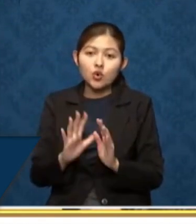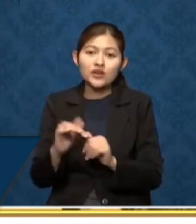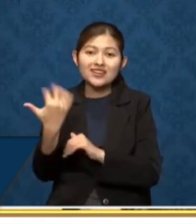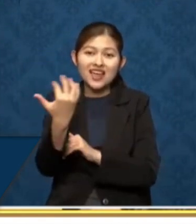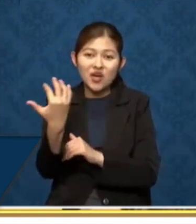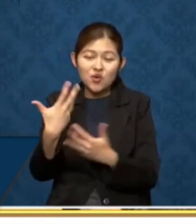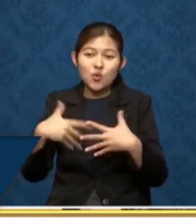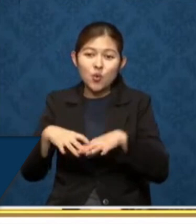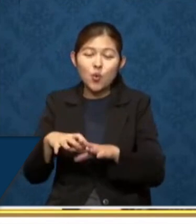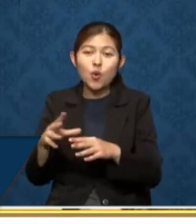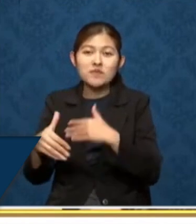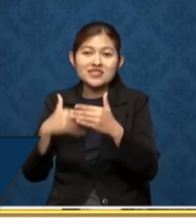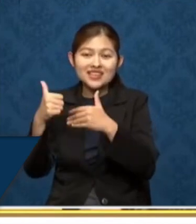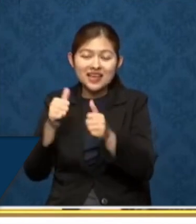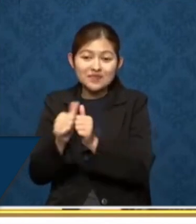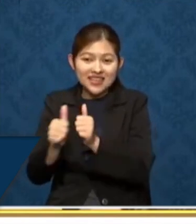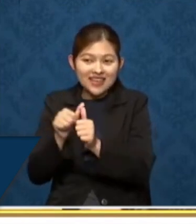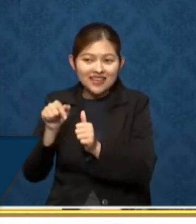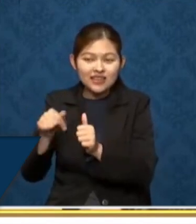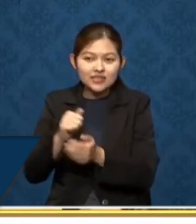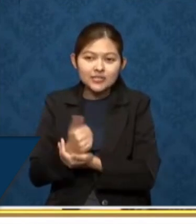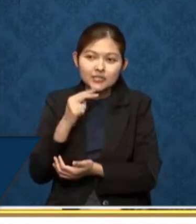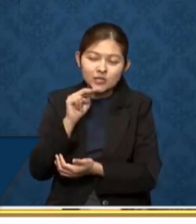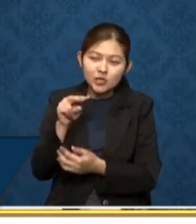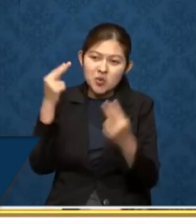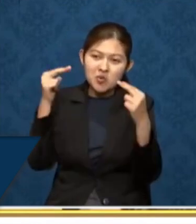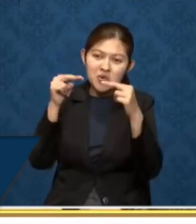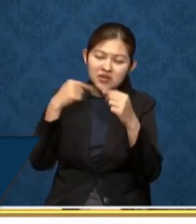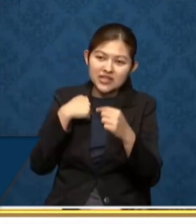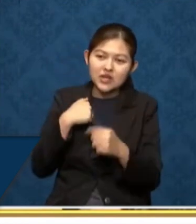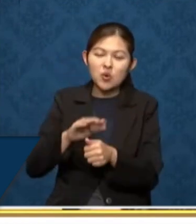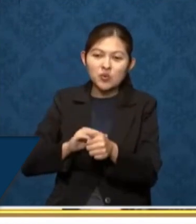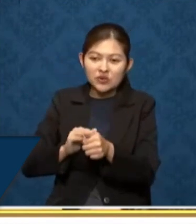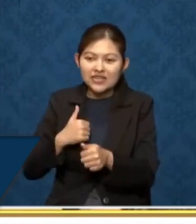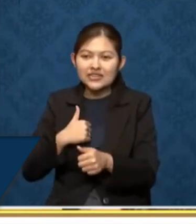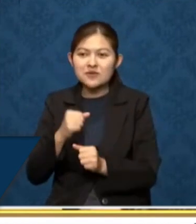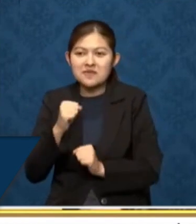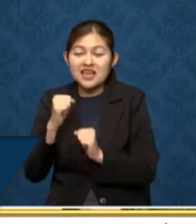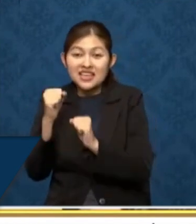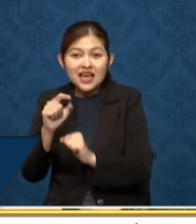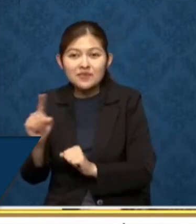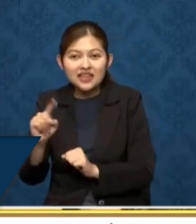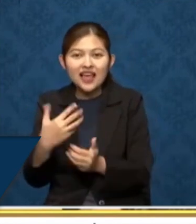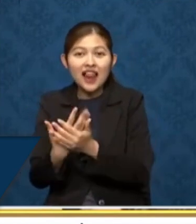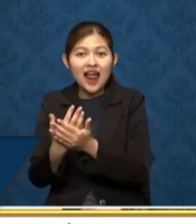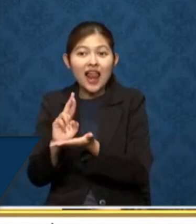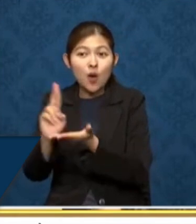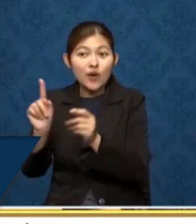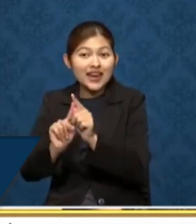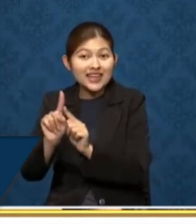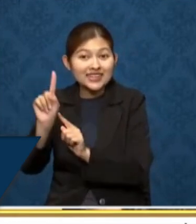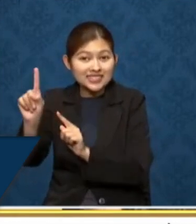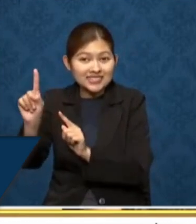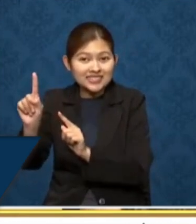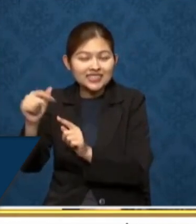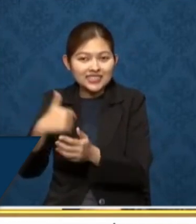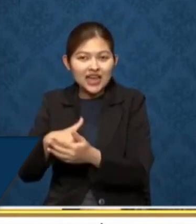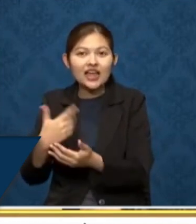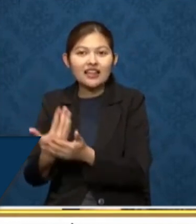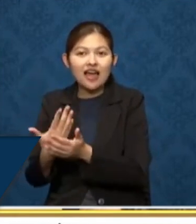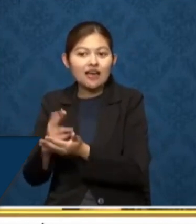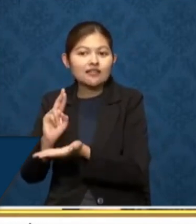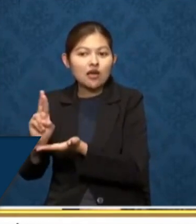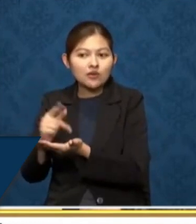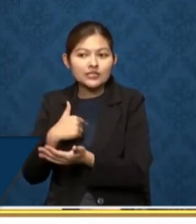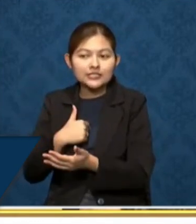เขาพยายามอย่างสุดจิตสุดใจขนาดไหนที่จะคว้าเงินรางวัลก้อนนั้นมาให้ได้เพราะว่าเงินรางวัลก้อนนั้นมันเป็นแสงสว่างเดียวค่ะที่จะ